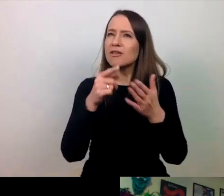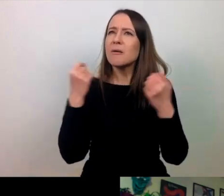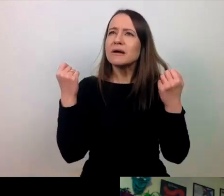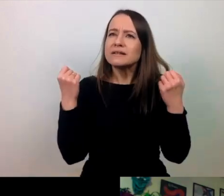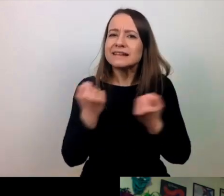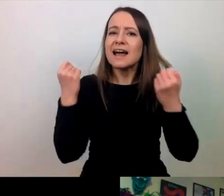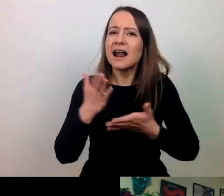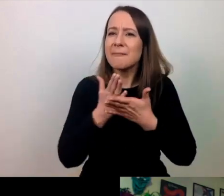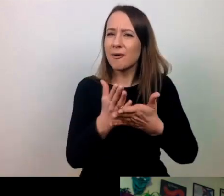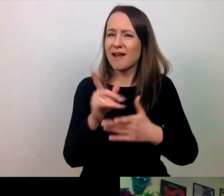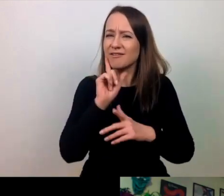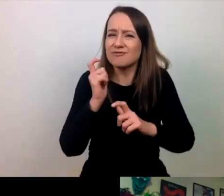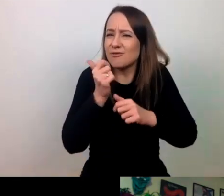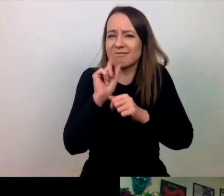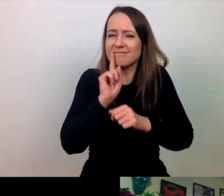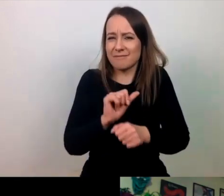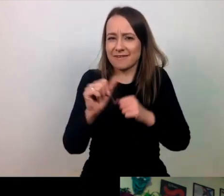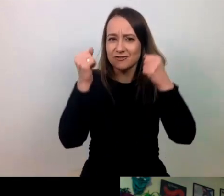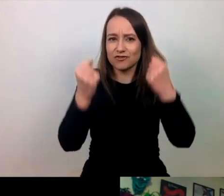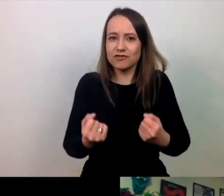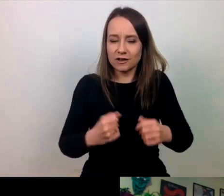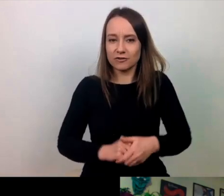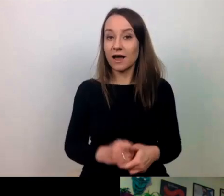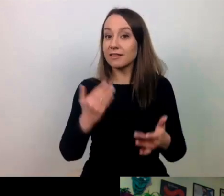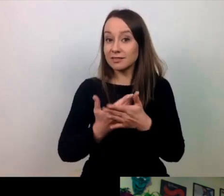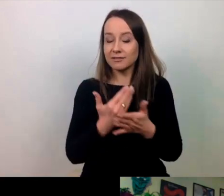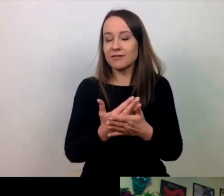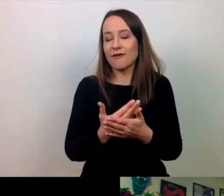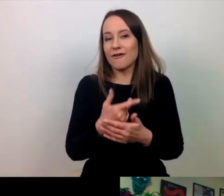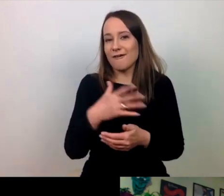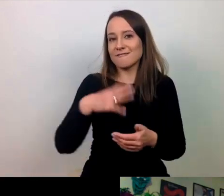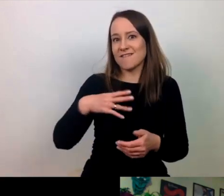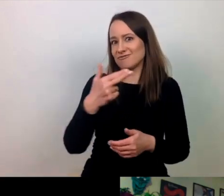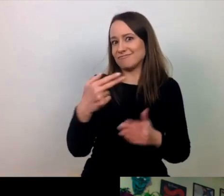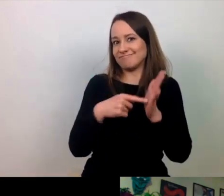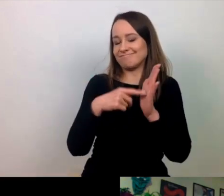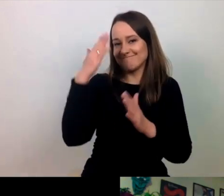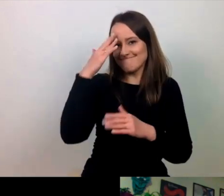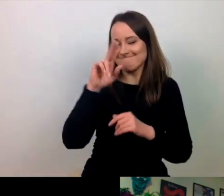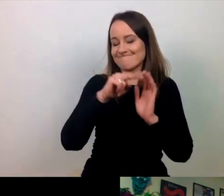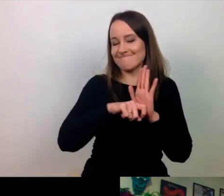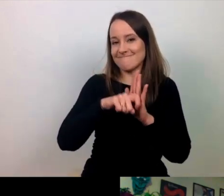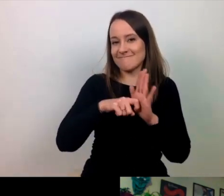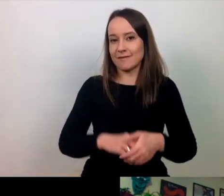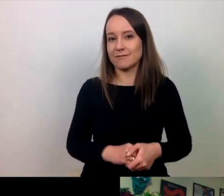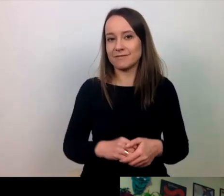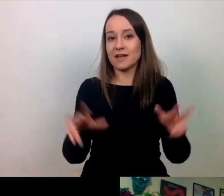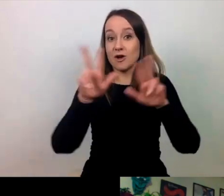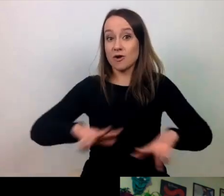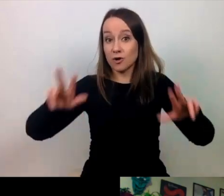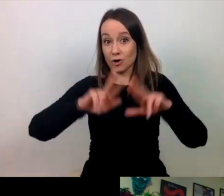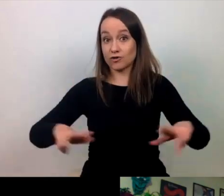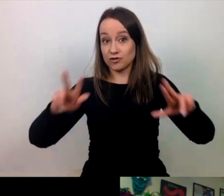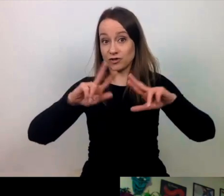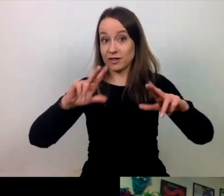trudne. Także gdzieś to tutaj warto o tym filmie wiedzieć. Szczególnie, że sama ta rodzina, z którą mamy tutaj do